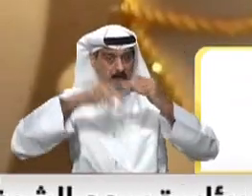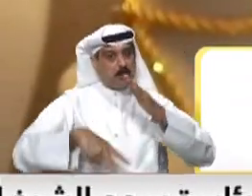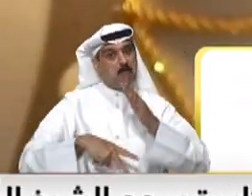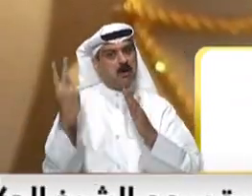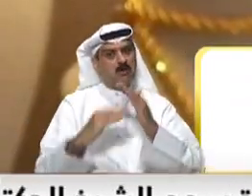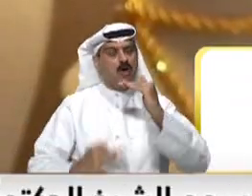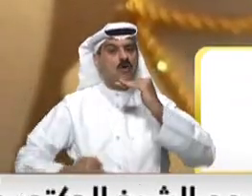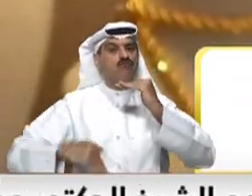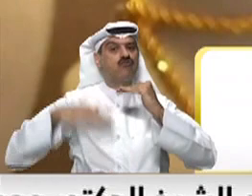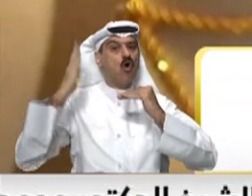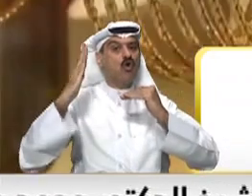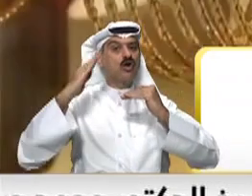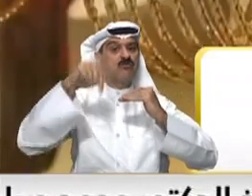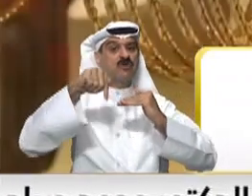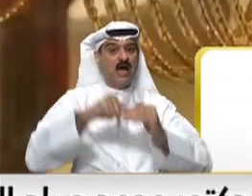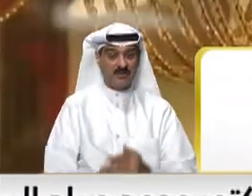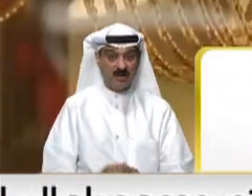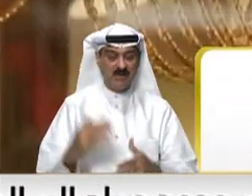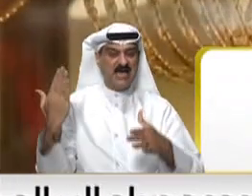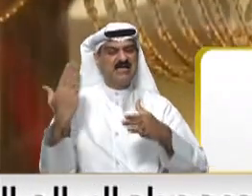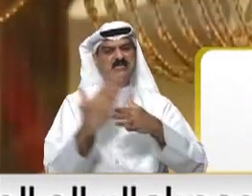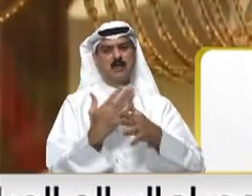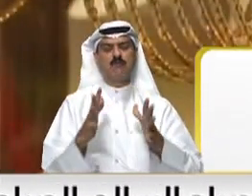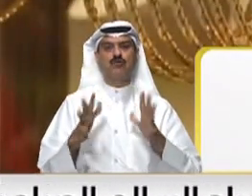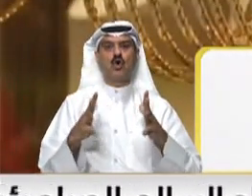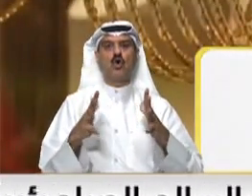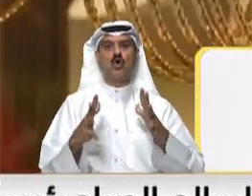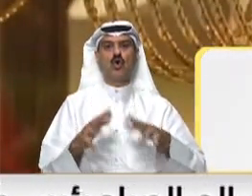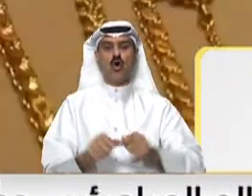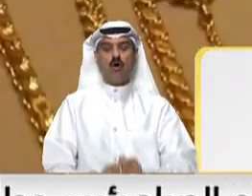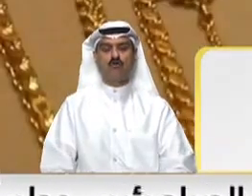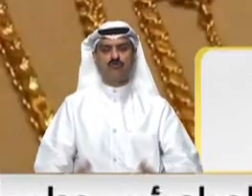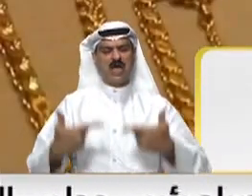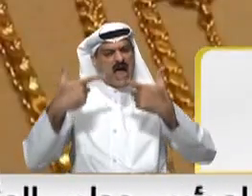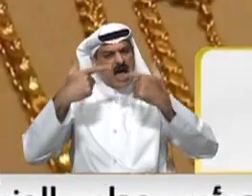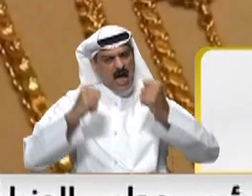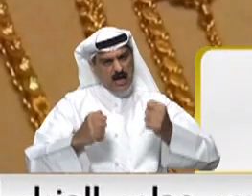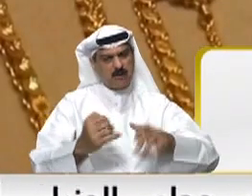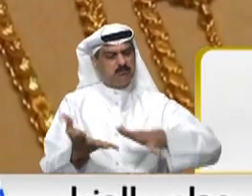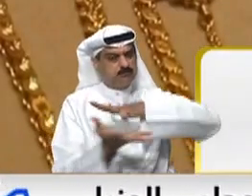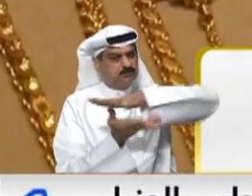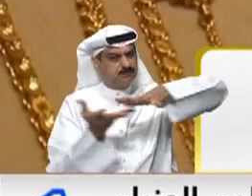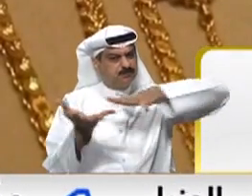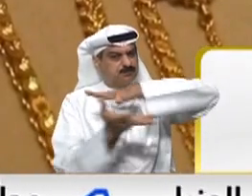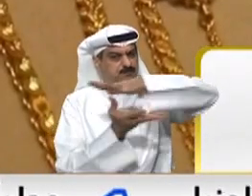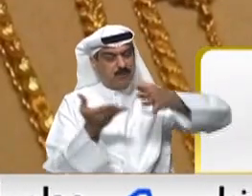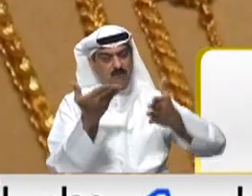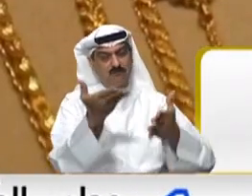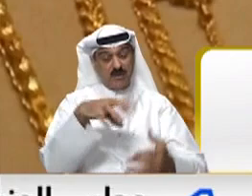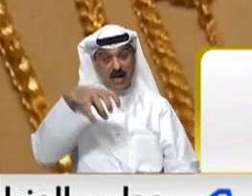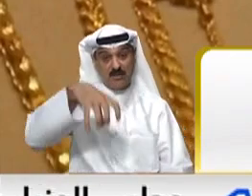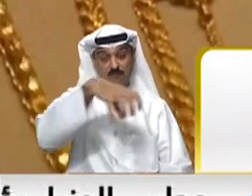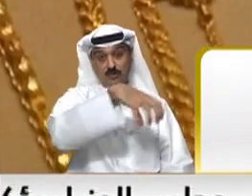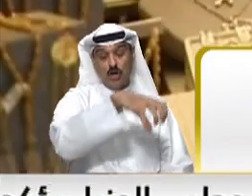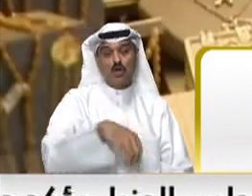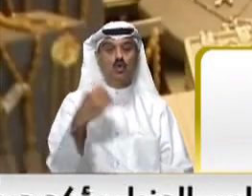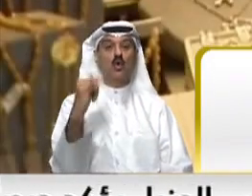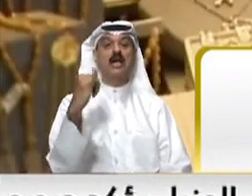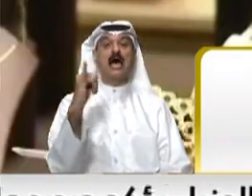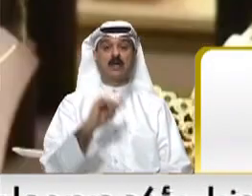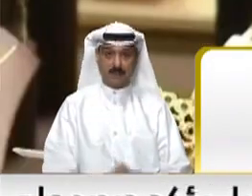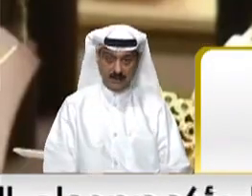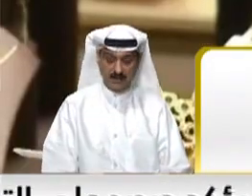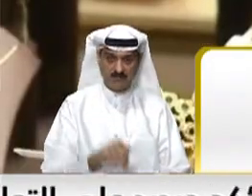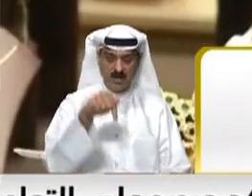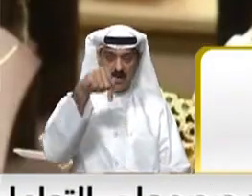تاريخي نتيجه تصاعد مخاطر العمليات العسكريه المستمره في منطقه الشرق الاوسط على وجه الخصوص